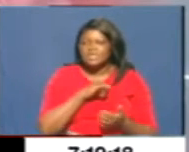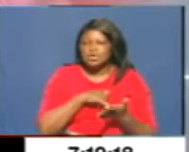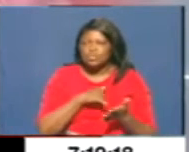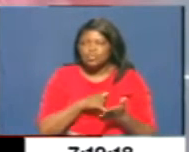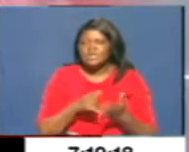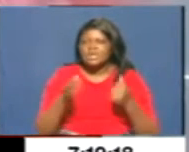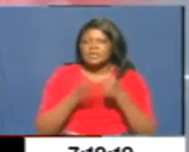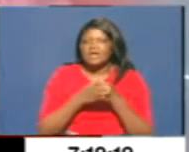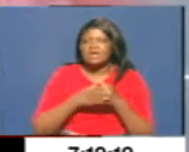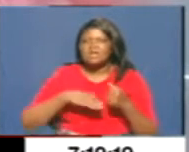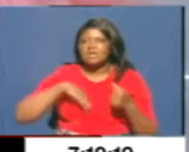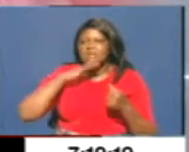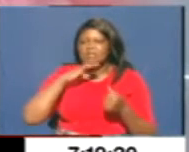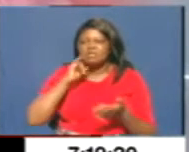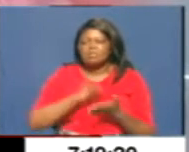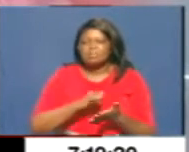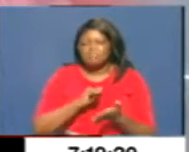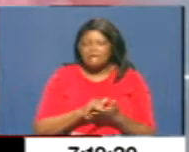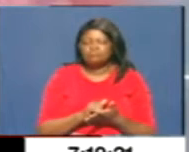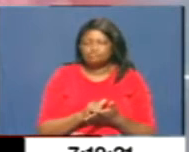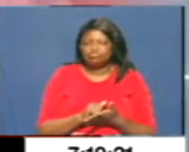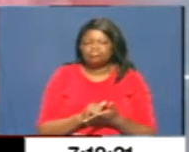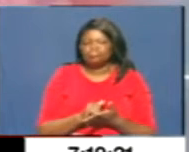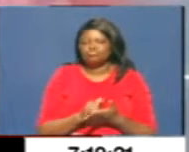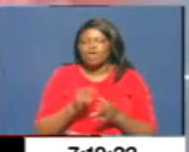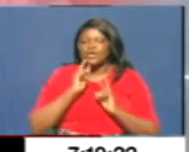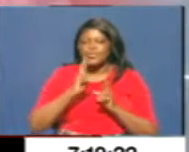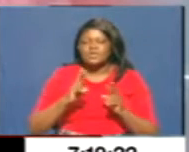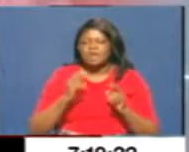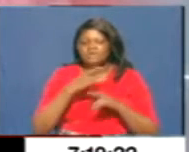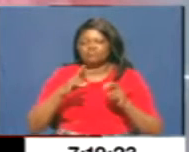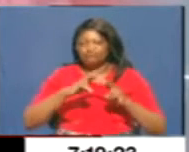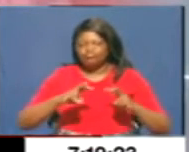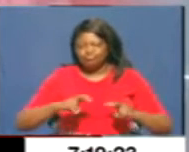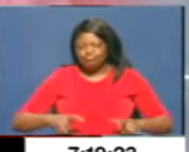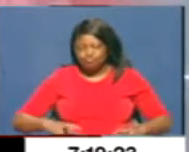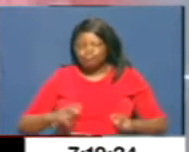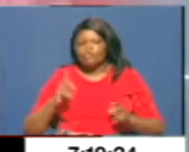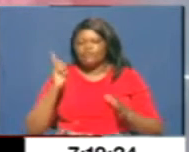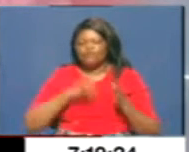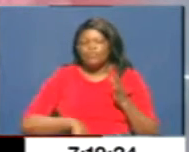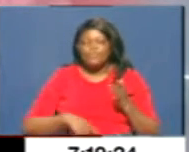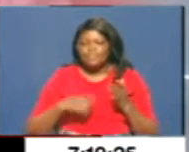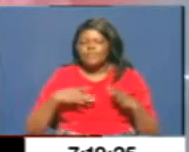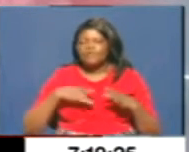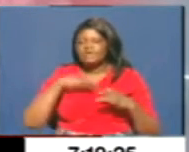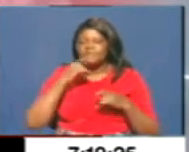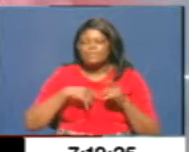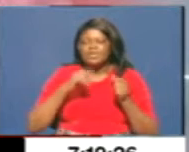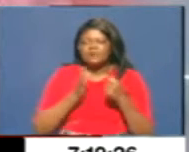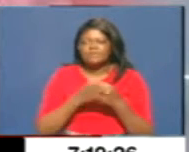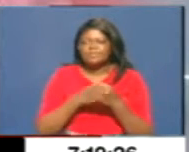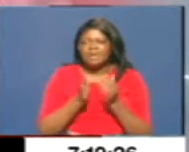9 vilivyoripotiwa kuchelewa kufuatia ukaguzi wa ripoti za vituo vya afya katika miezi ya Septemba na Oktoba. Kufikia jana,